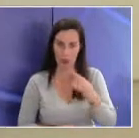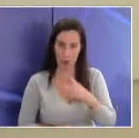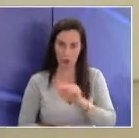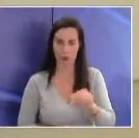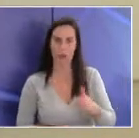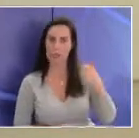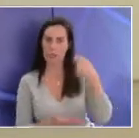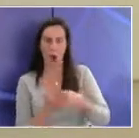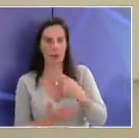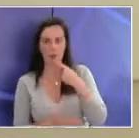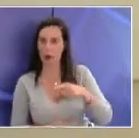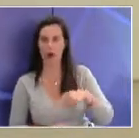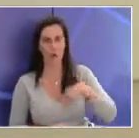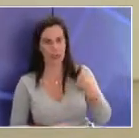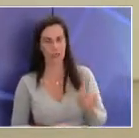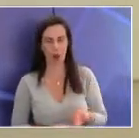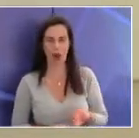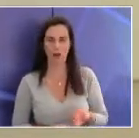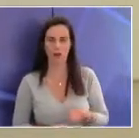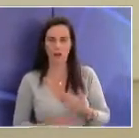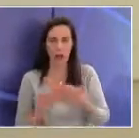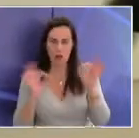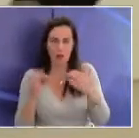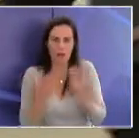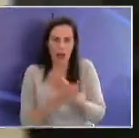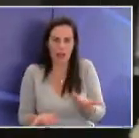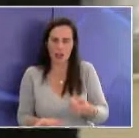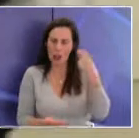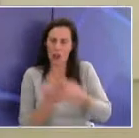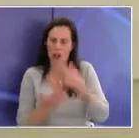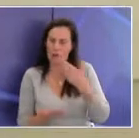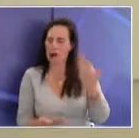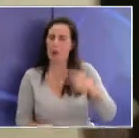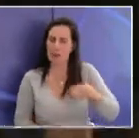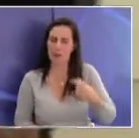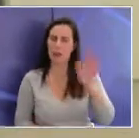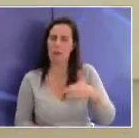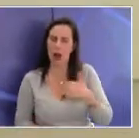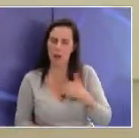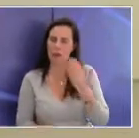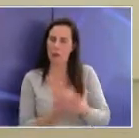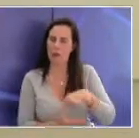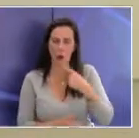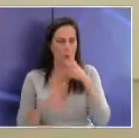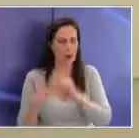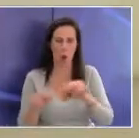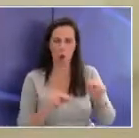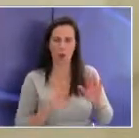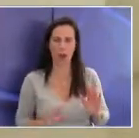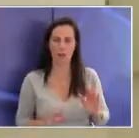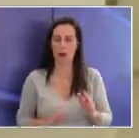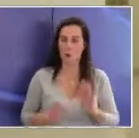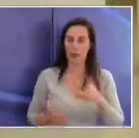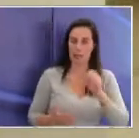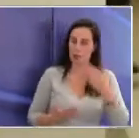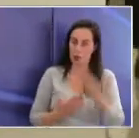השר כחלון אומר את זה כבר הרבה מאוד זמן. אין כאן שום חידוש. השר כחלון אמר את זה כבר הרבה מאוד זמן, וגם אנחנו כבר הרבה מאוד זמן אומרים אותו דבר. שמה? שאם